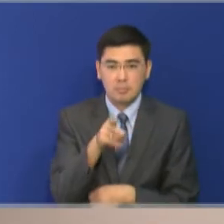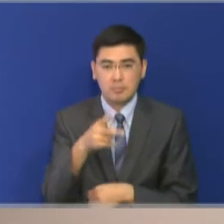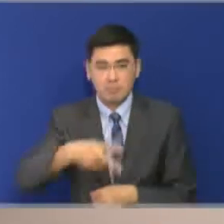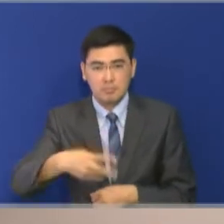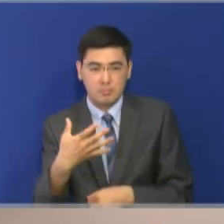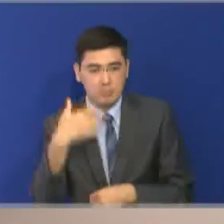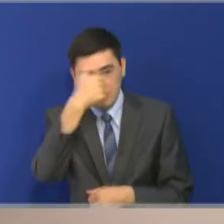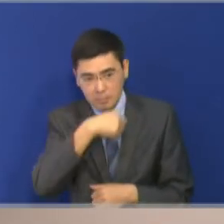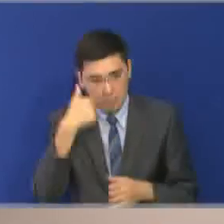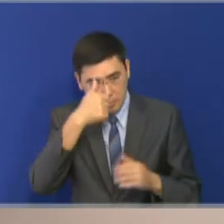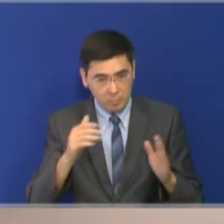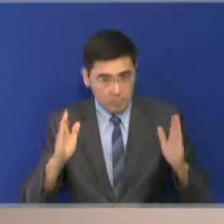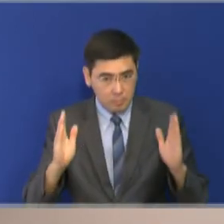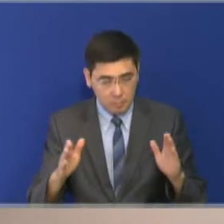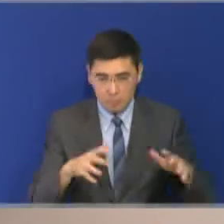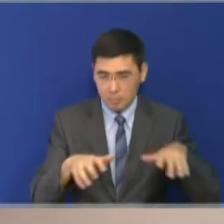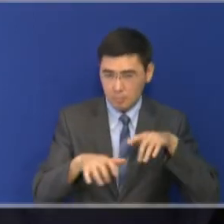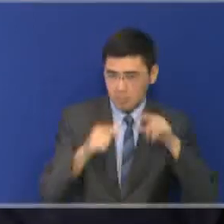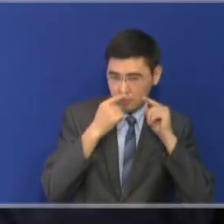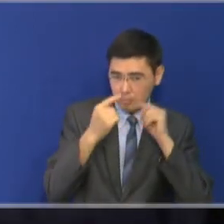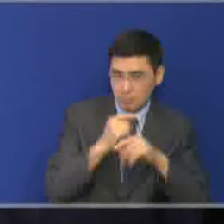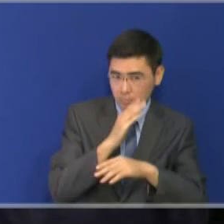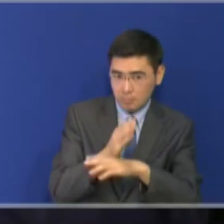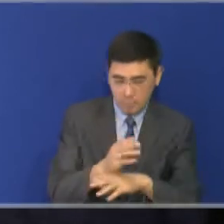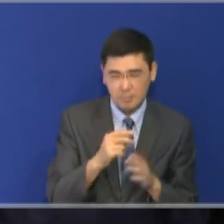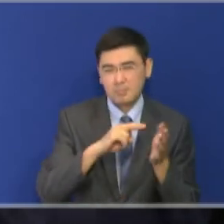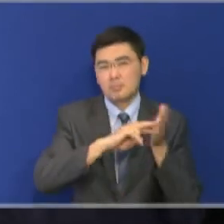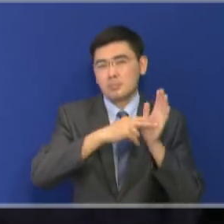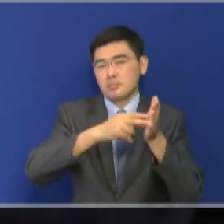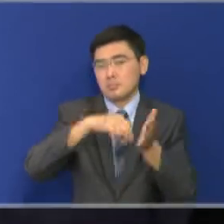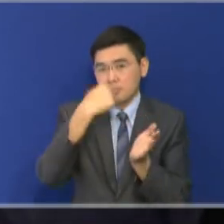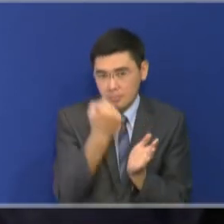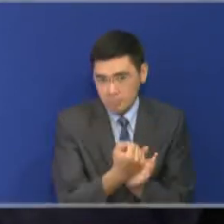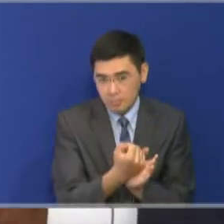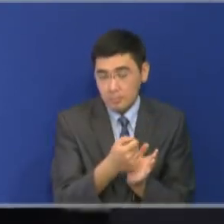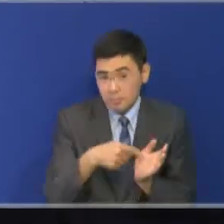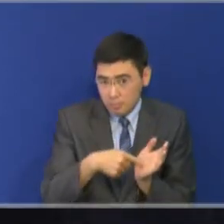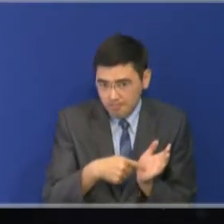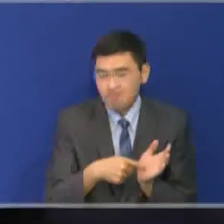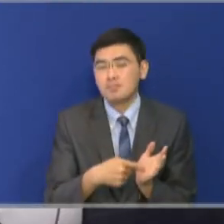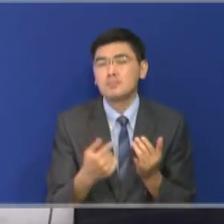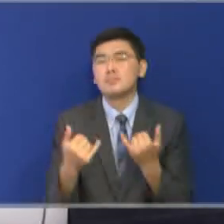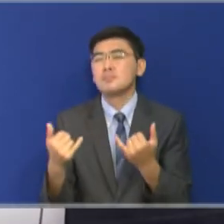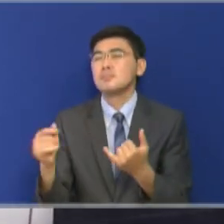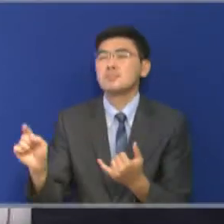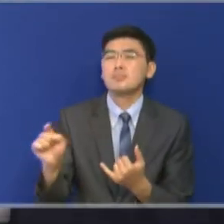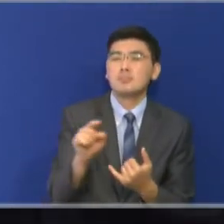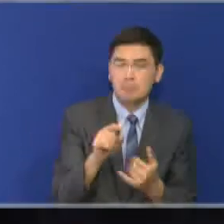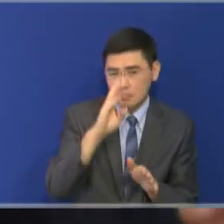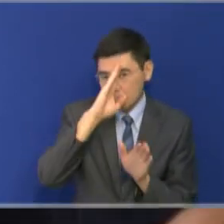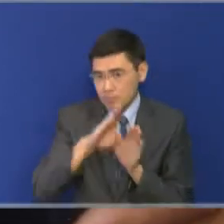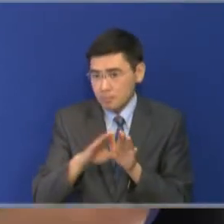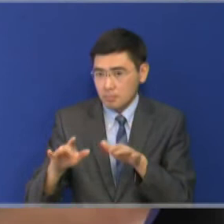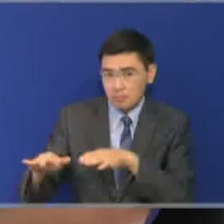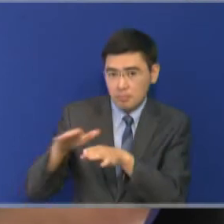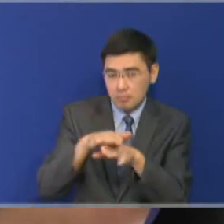2015-2025 жылдарға арналған сыбайлас жемқорлыққа қарсы стратегия бекітілген болатын. Осыған байланысты қазіргі кезеңдегі жұмыстың басым